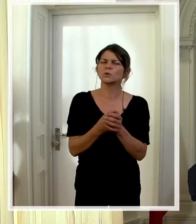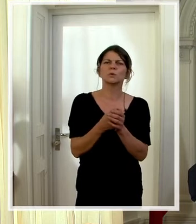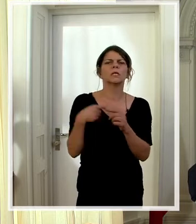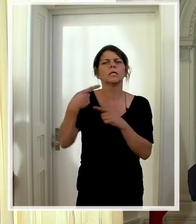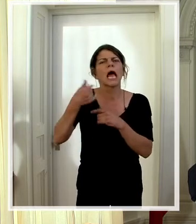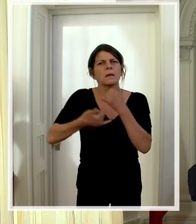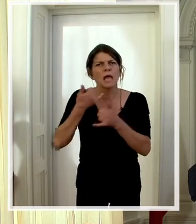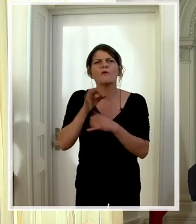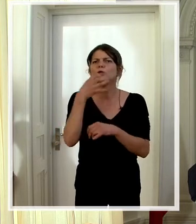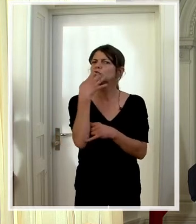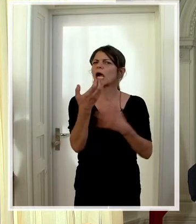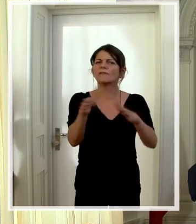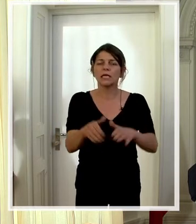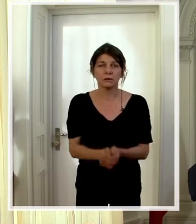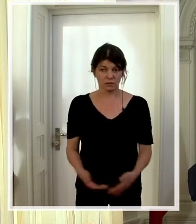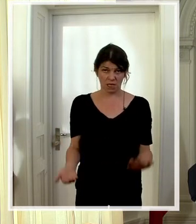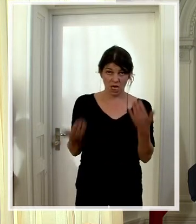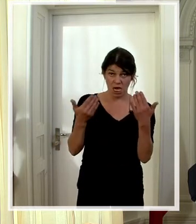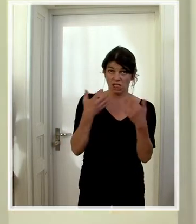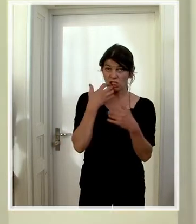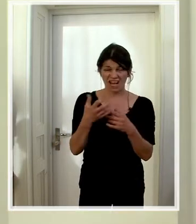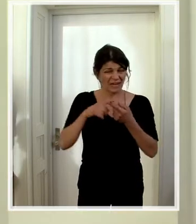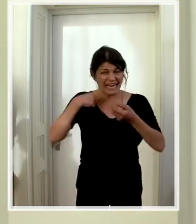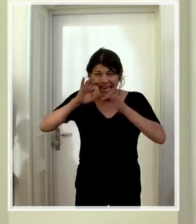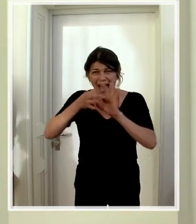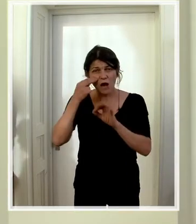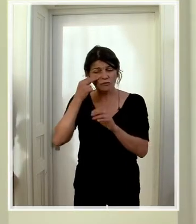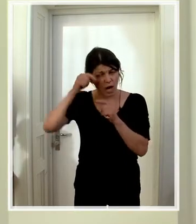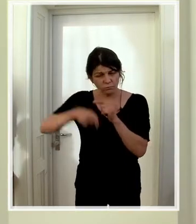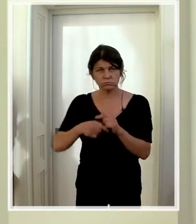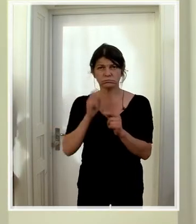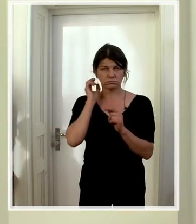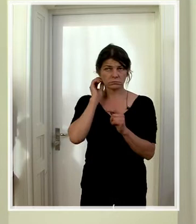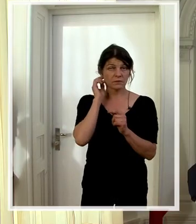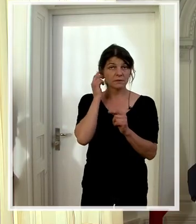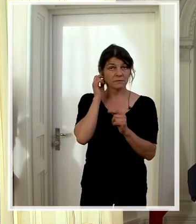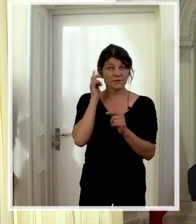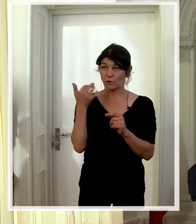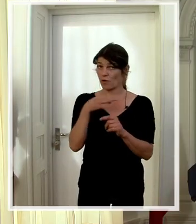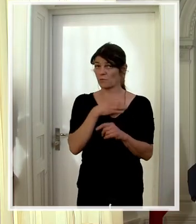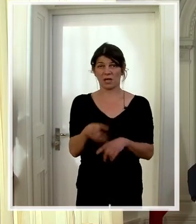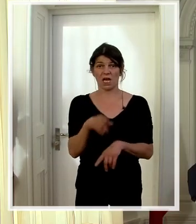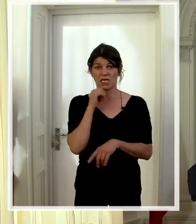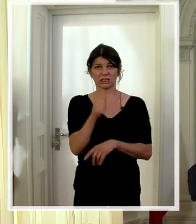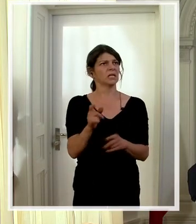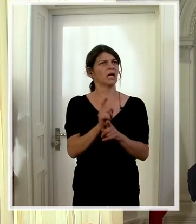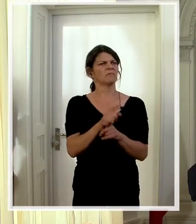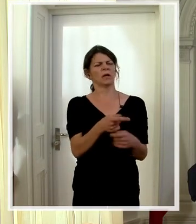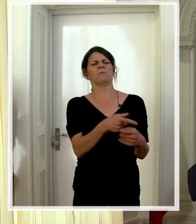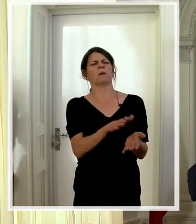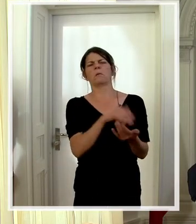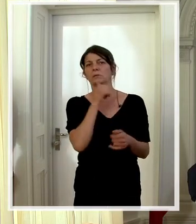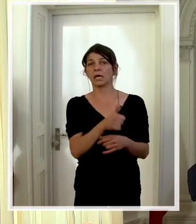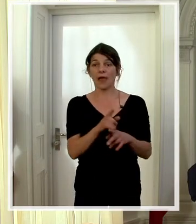für Schaan. Oder Schaan ist ja gerade, wenn man in Detail geht, dann hat... Also für mich ist das, Entschuldigung, keine Utopie, das ist ein Versprechen von